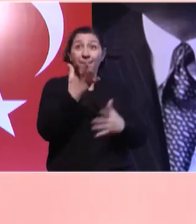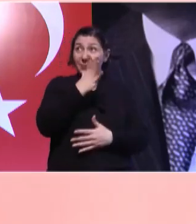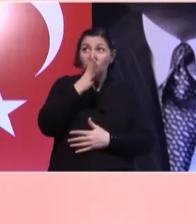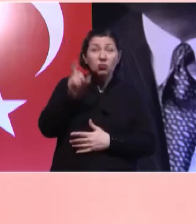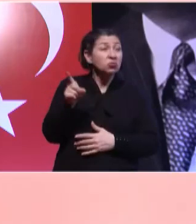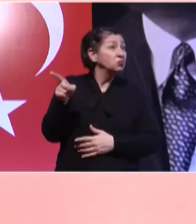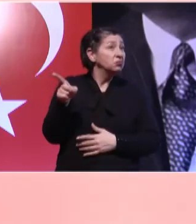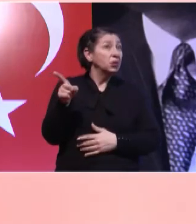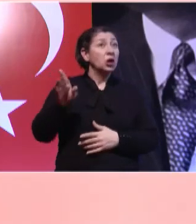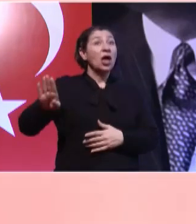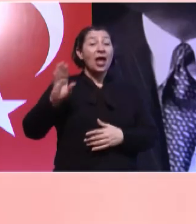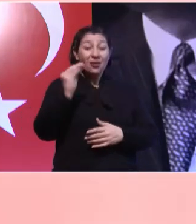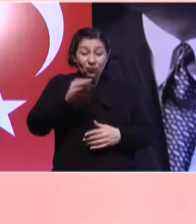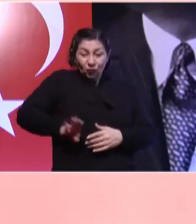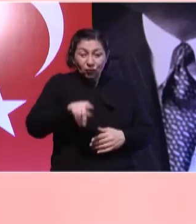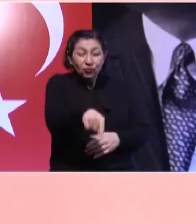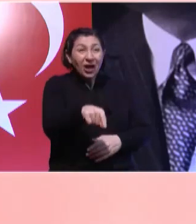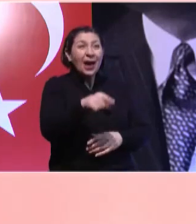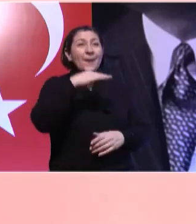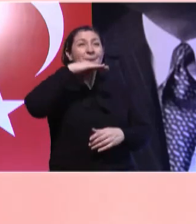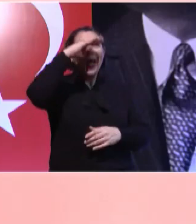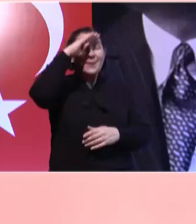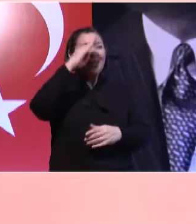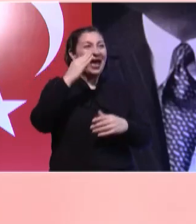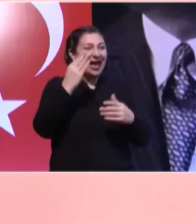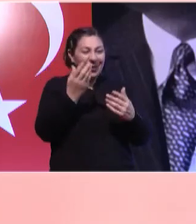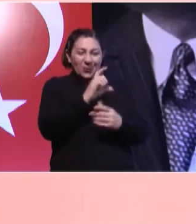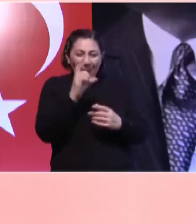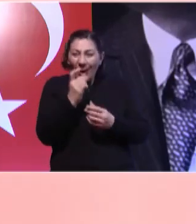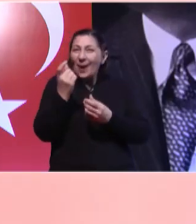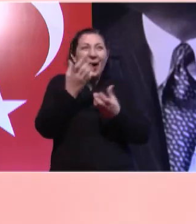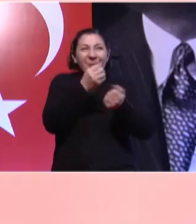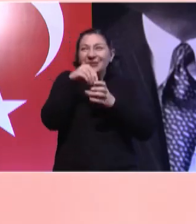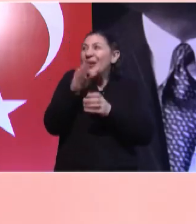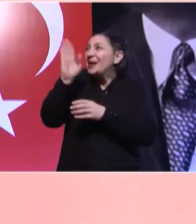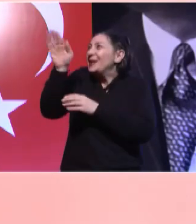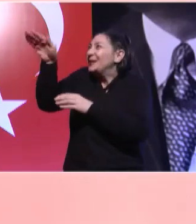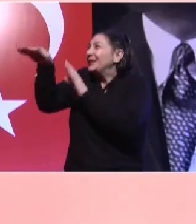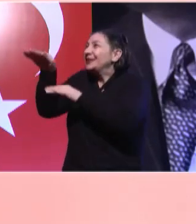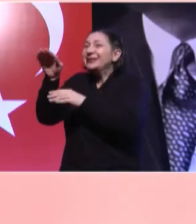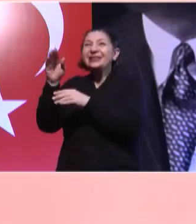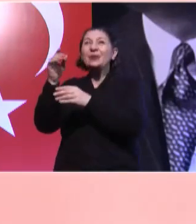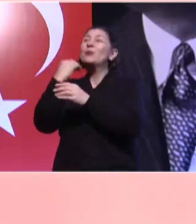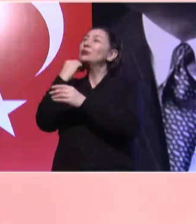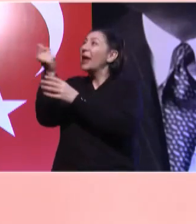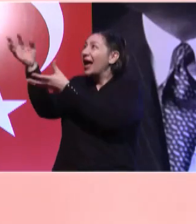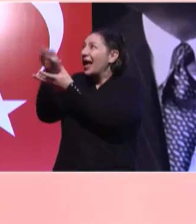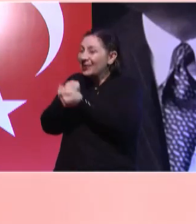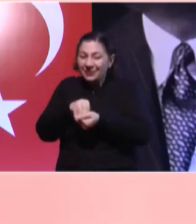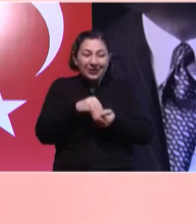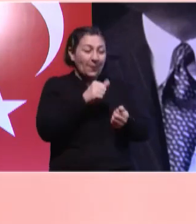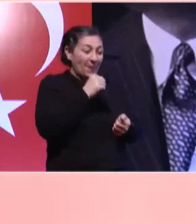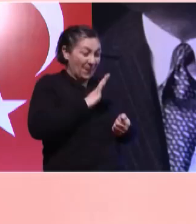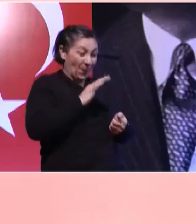acaba? Çocuğuna bayramda kola almak için borç para alıp çocuğuna kola almanın